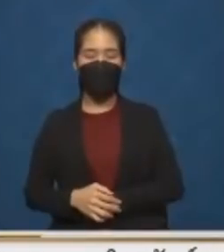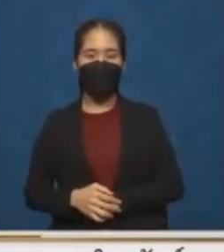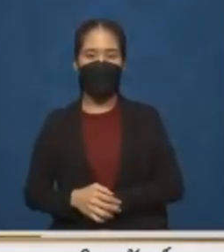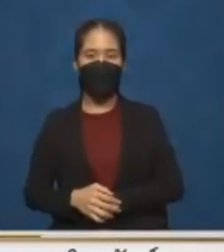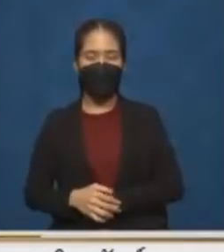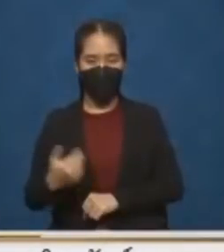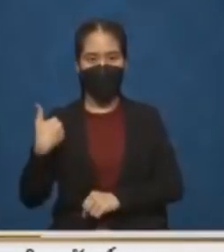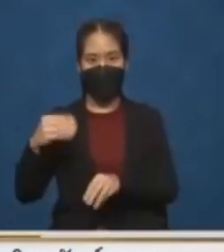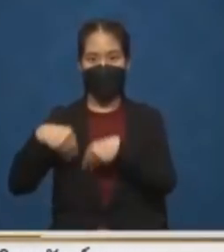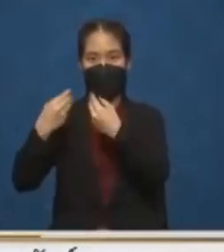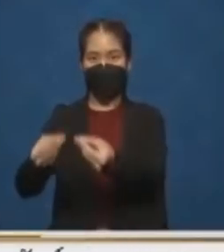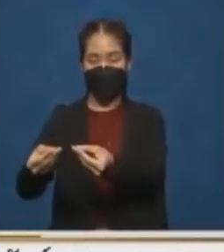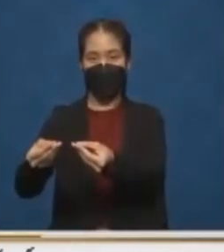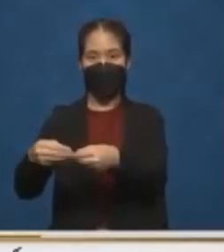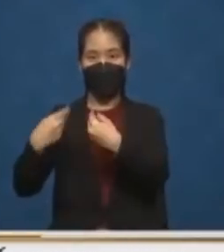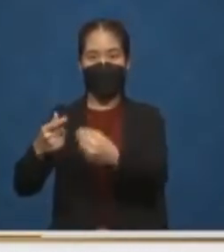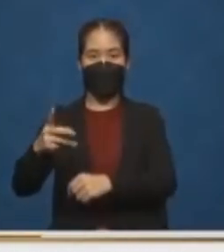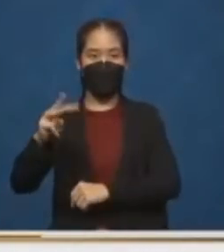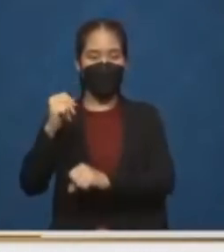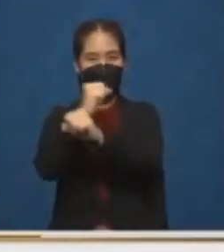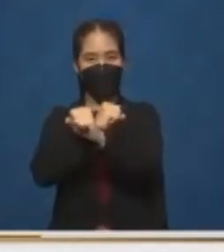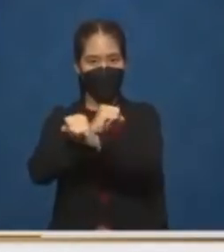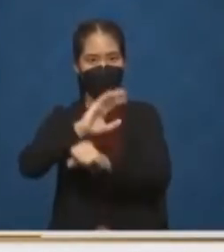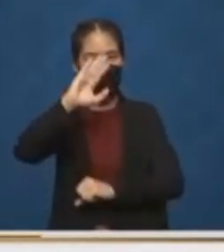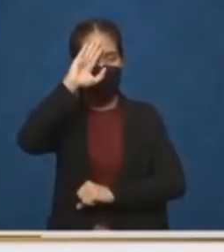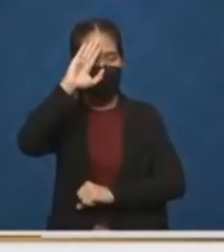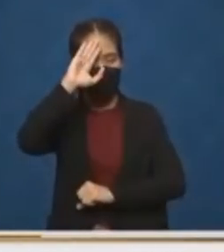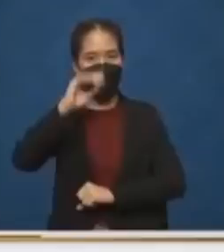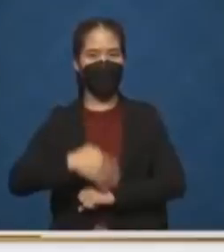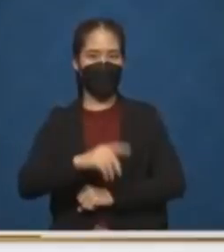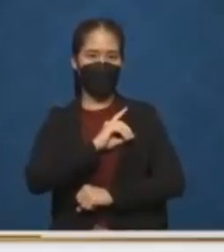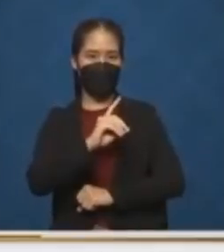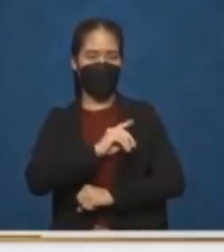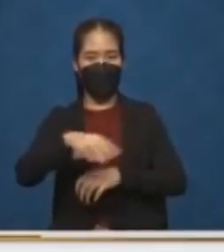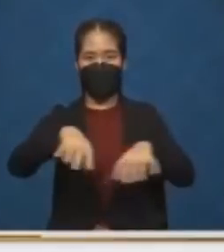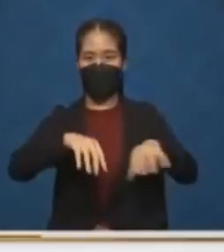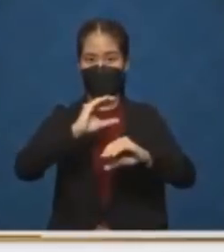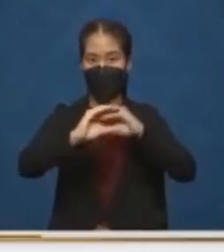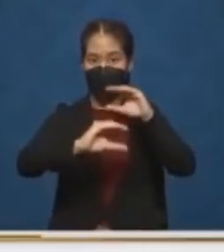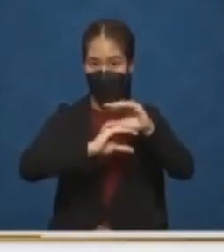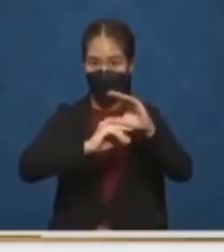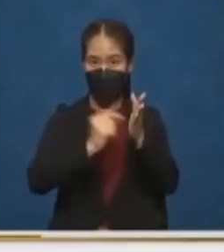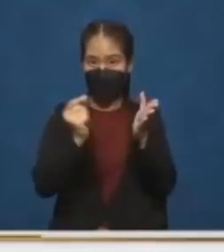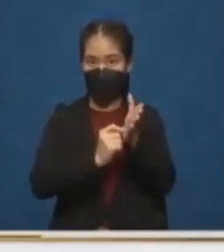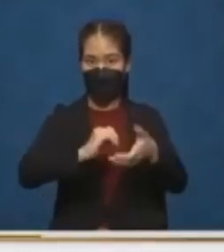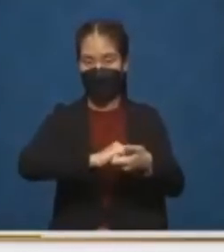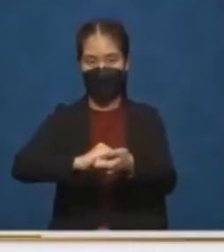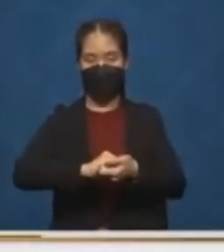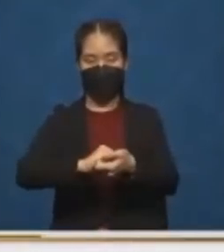โดยได้มอบหมายให้ทบดีกรมคบคุมโกและพูดในการวัซีนแงชาติเป็ผู้จัดการโครงการและเปคู่สัญญา